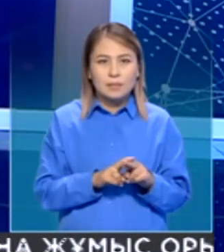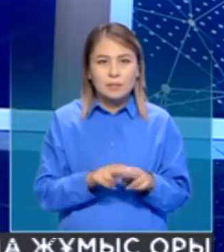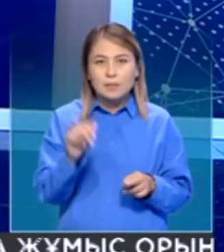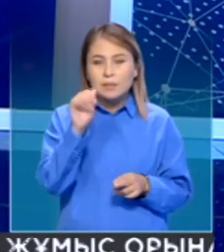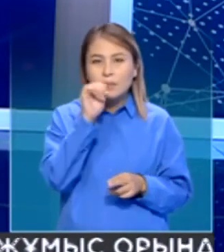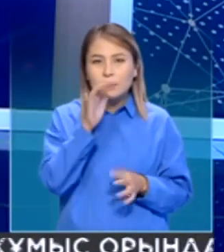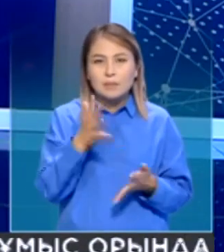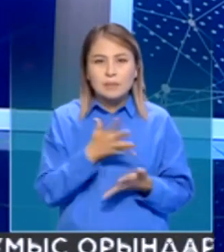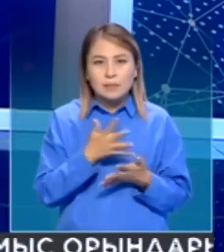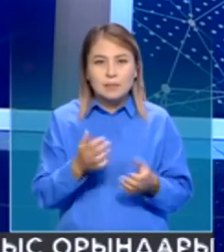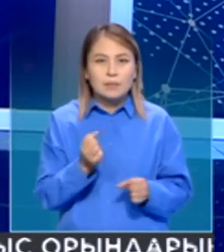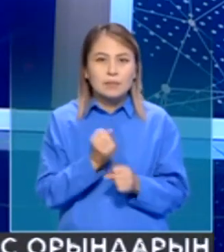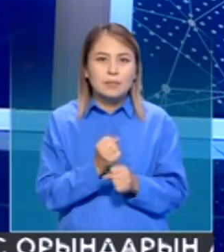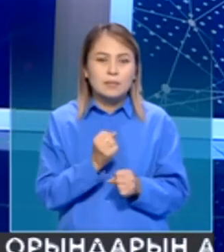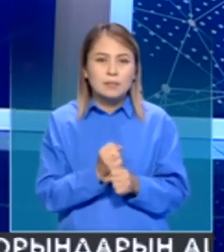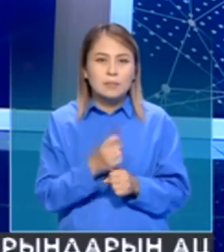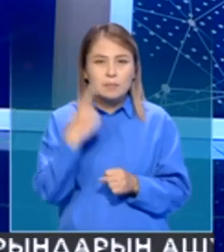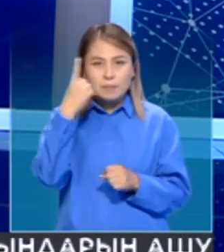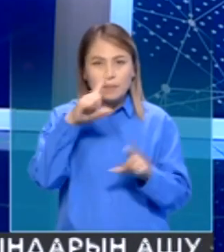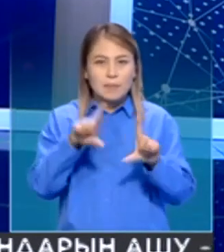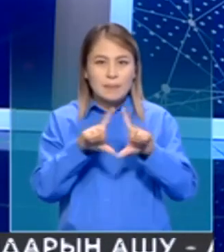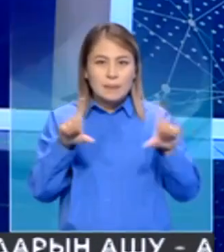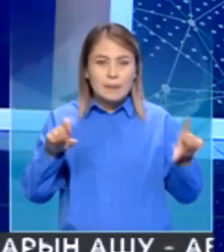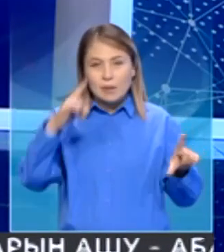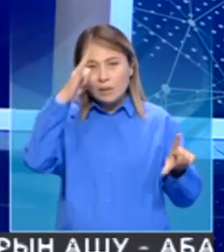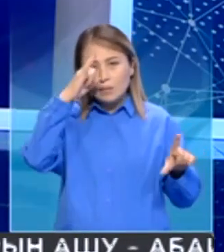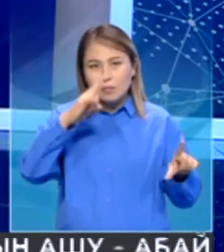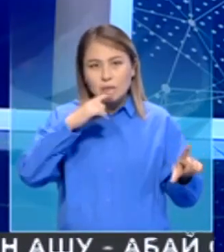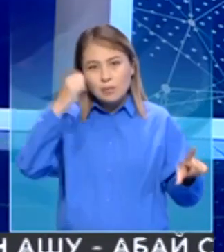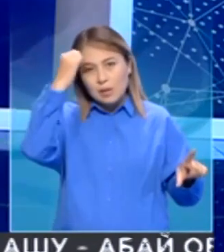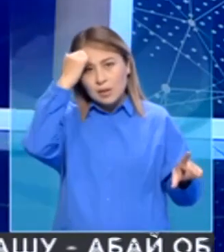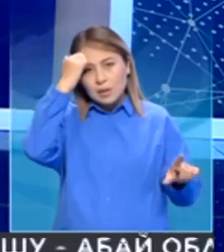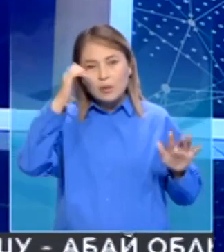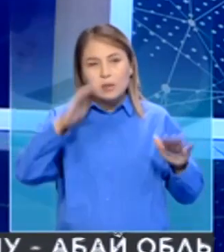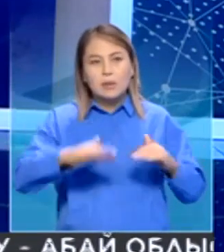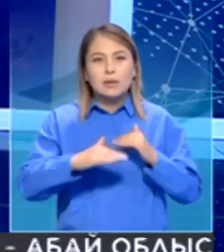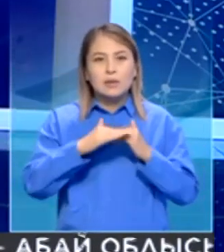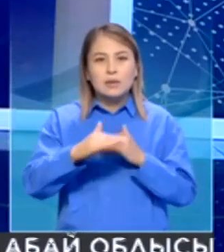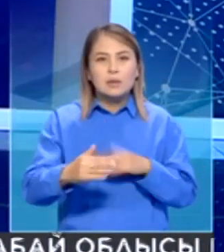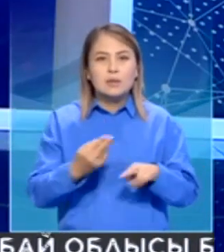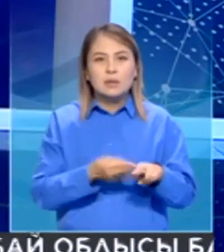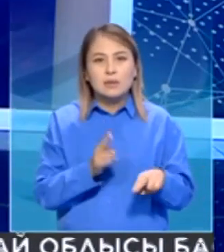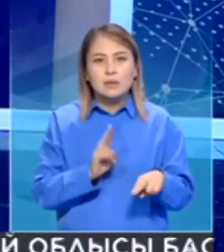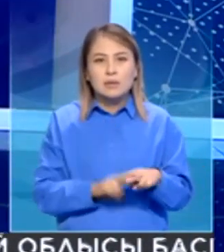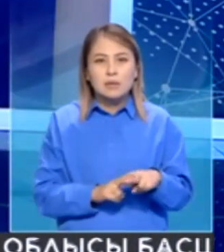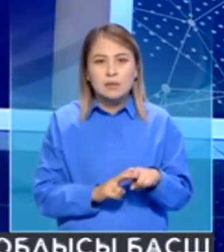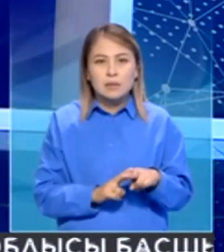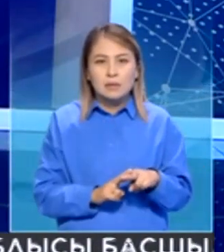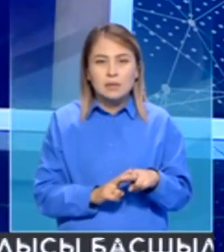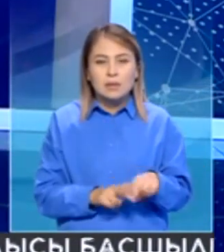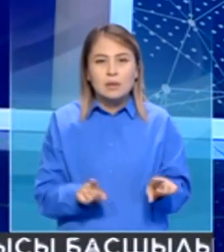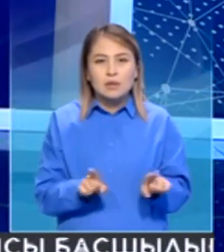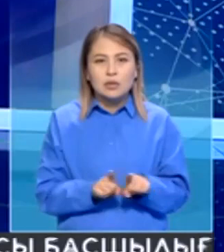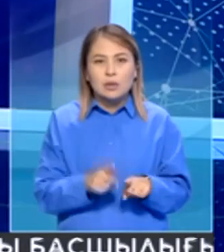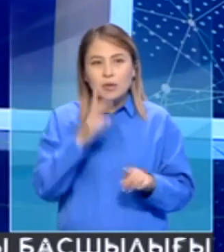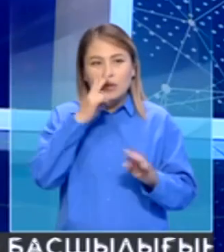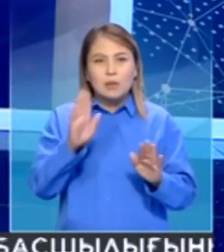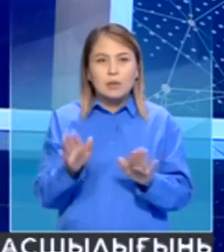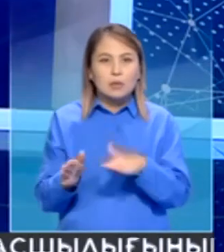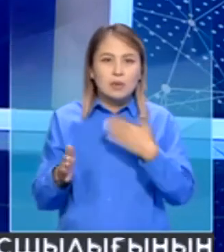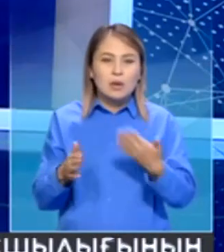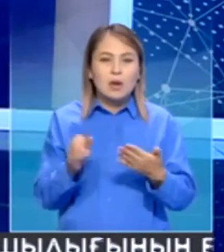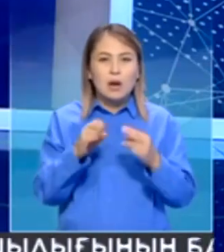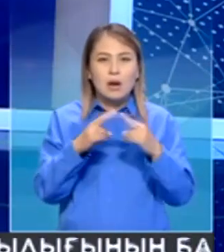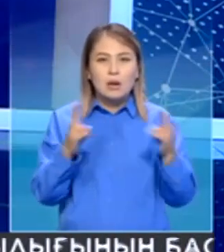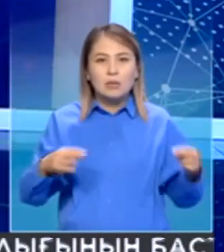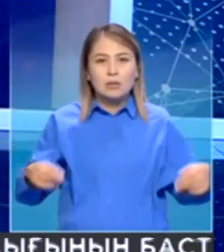түске басымдық берілген. Бет жағында мемлекеттік рәміздер, Қазақ елі монументі және мәңгілік ел қақпасы бейнеленген. Арт жағында